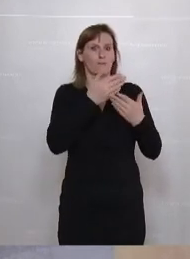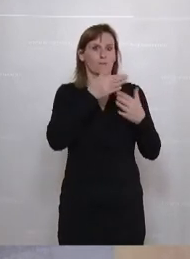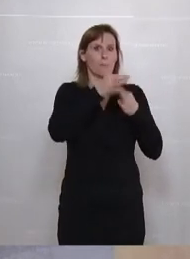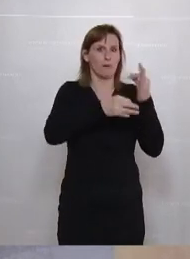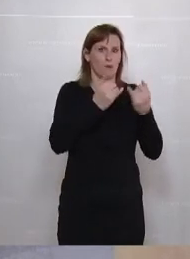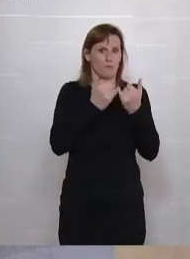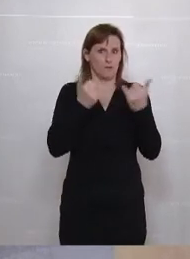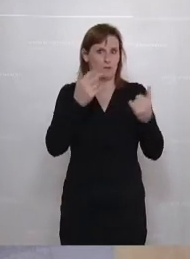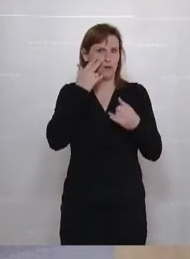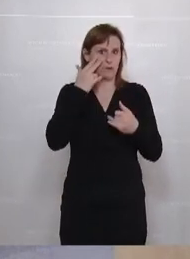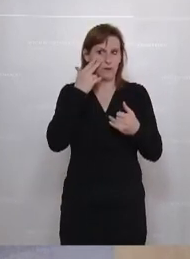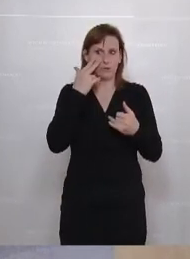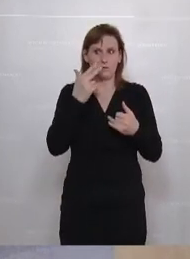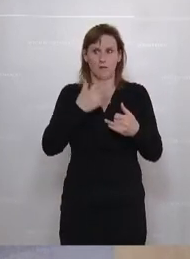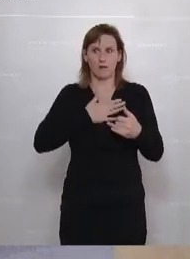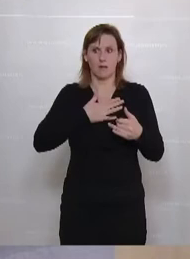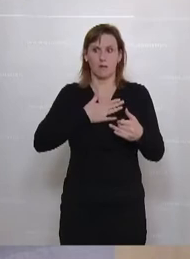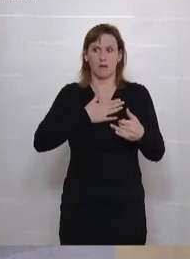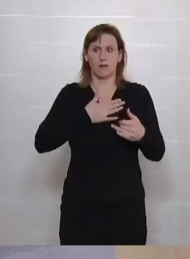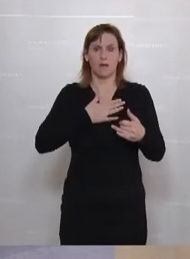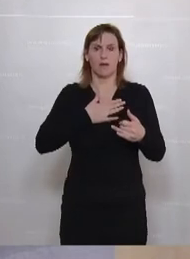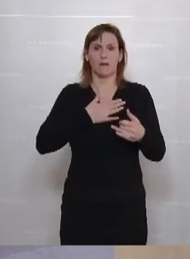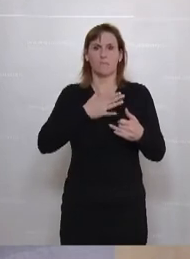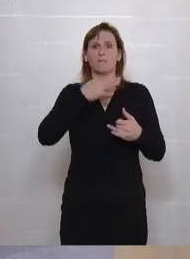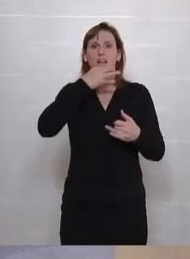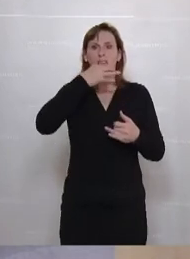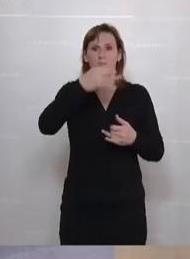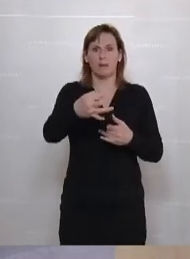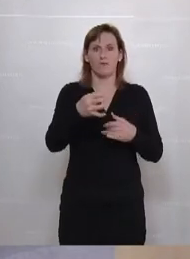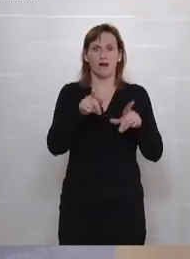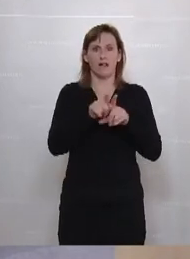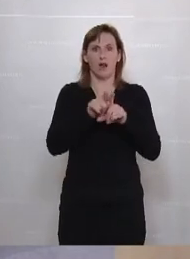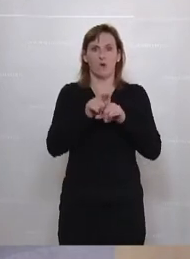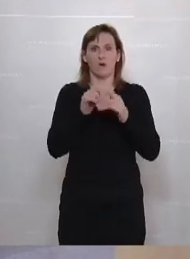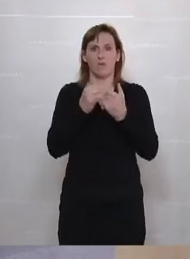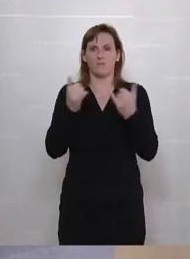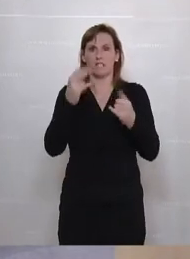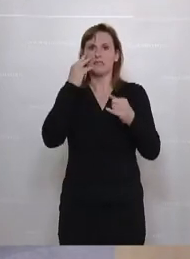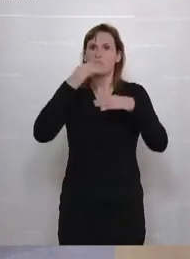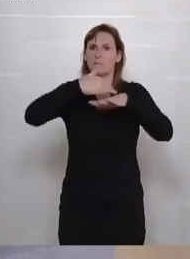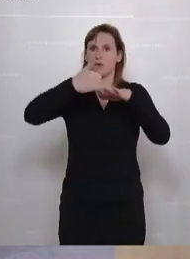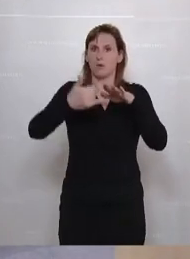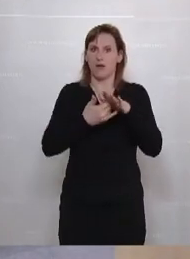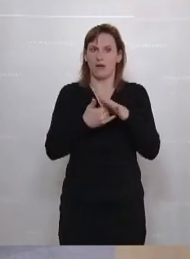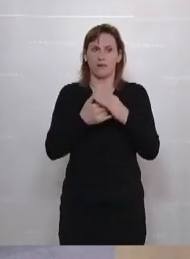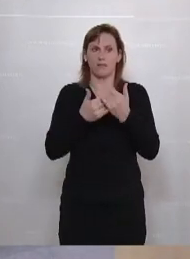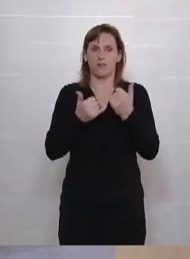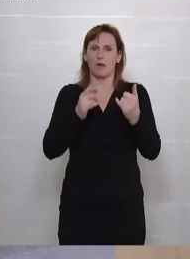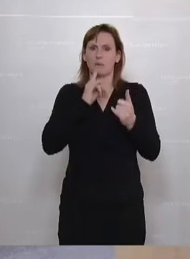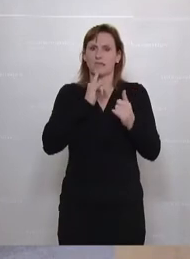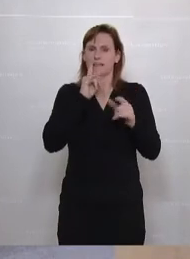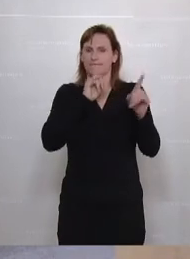Frage geht in folgende Richtung. Die Vereinigten Staaten sehen ja dieses Projekt relativ, sagen wir,